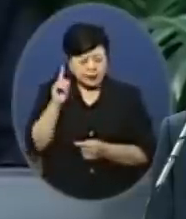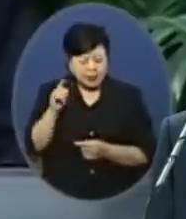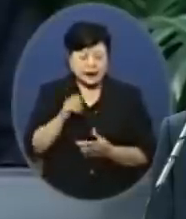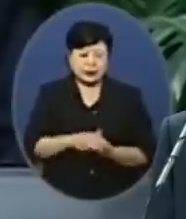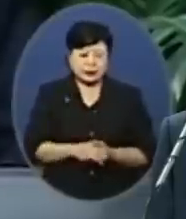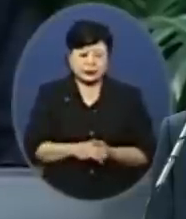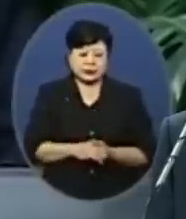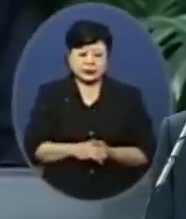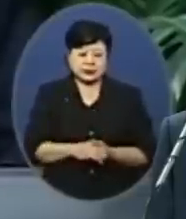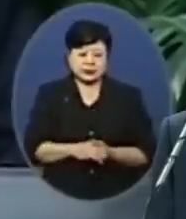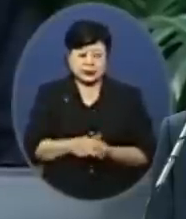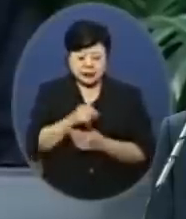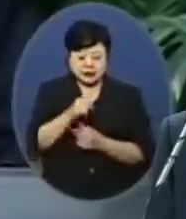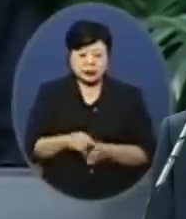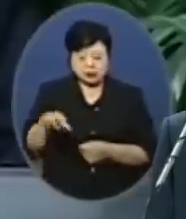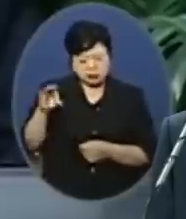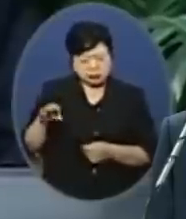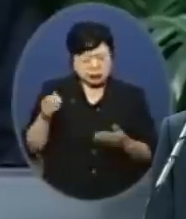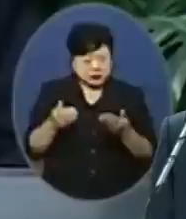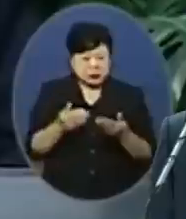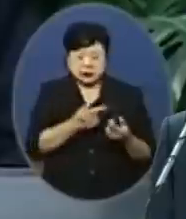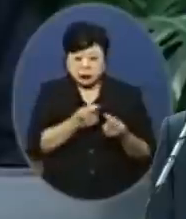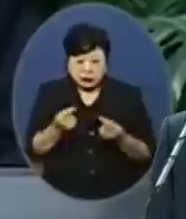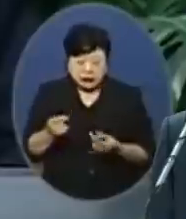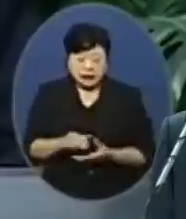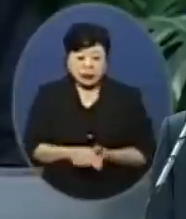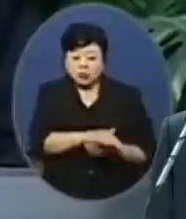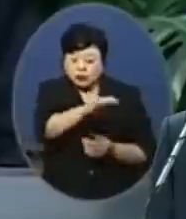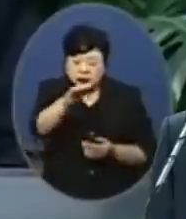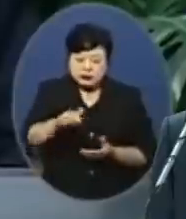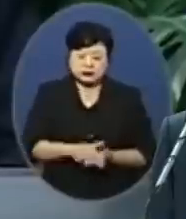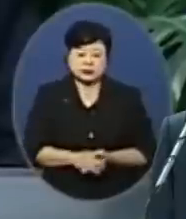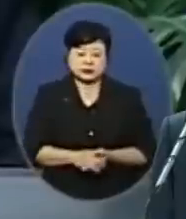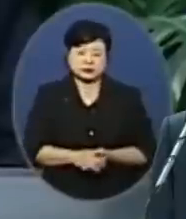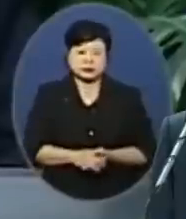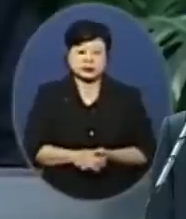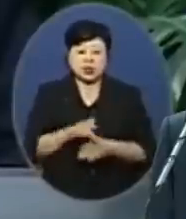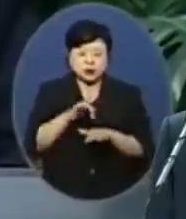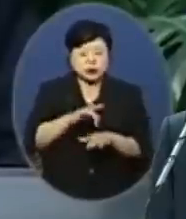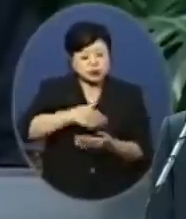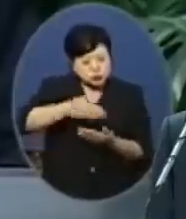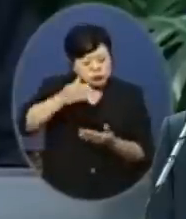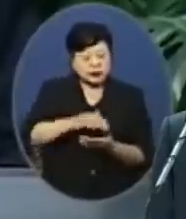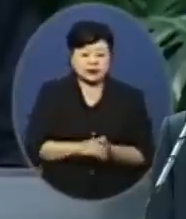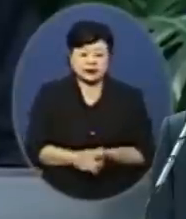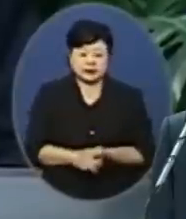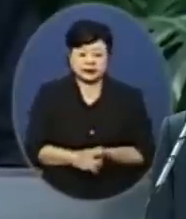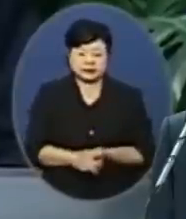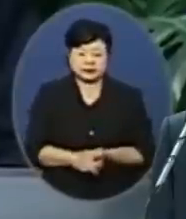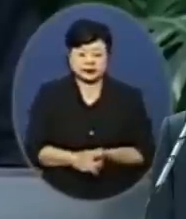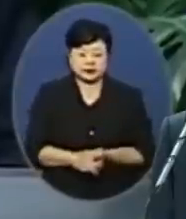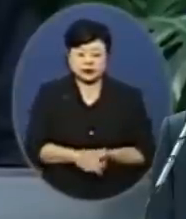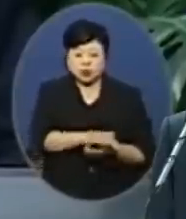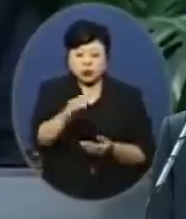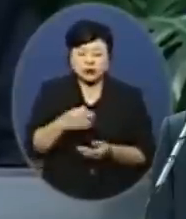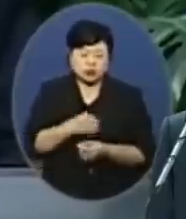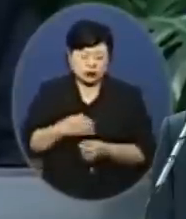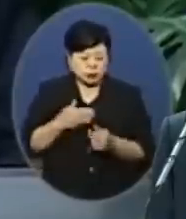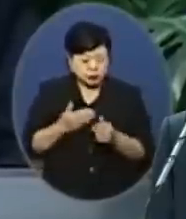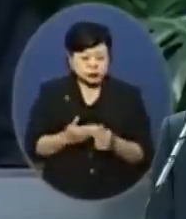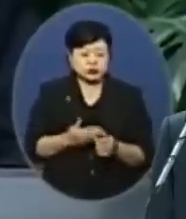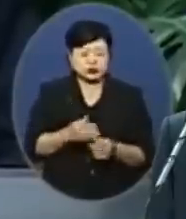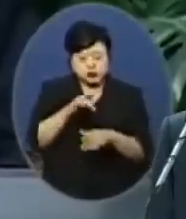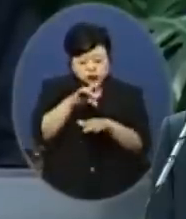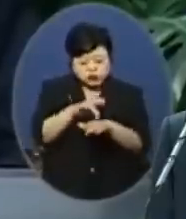매일매일 하찮은 일 같지만은 우리들은 귀신을 쫓아내야 되는 것입니다. 우리를 괴롭히는